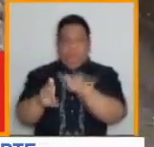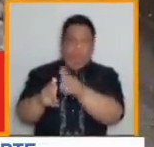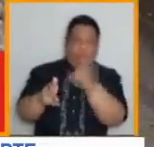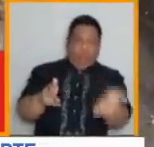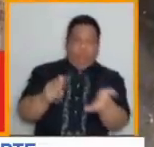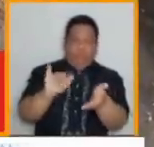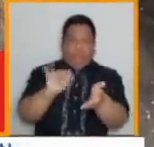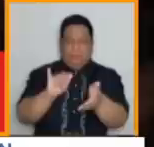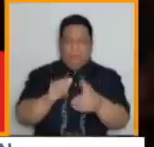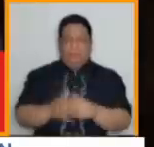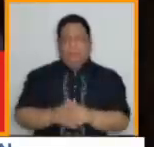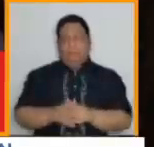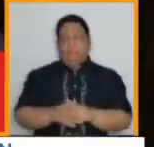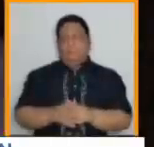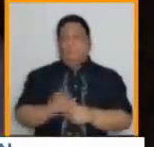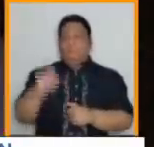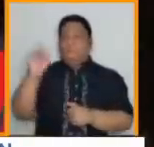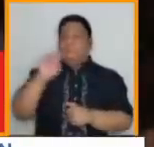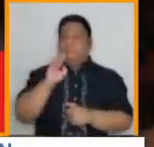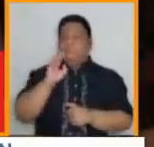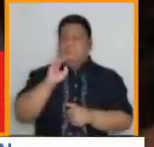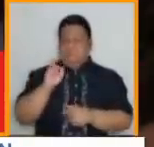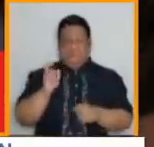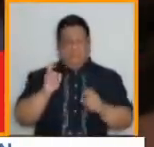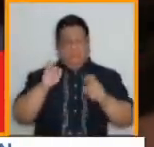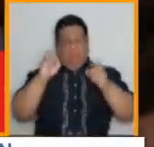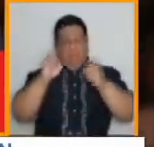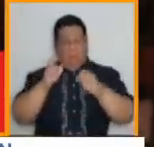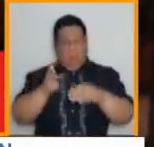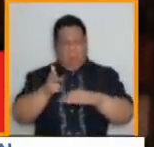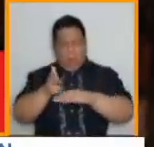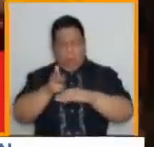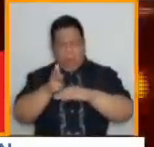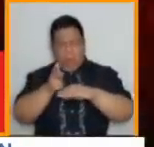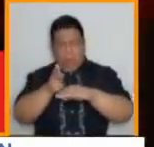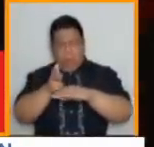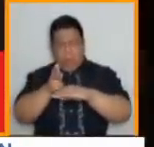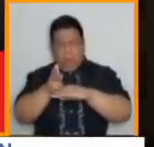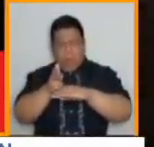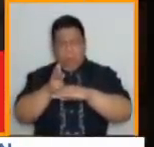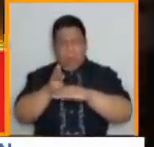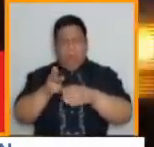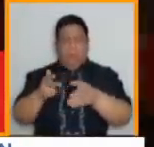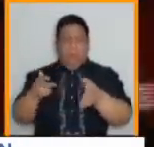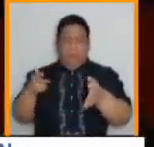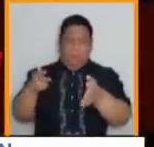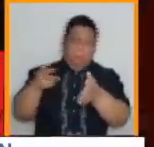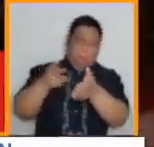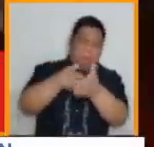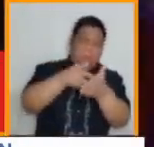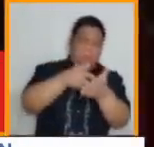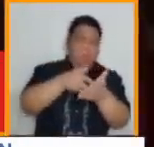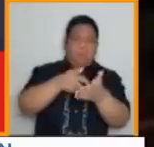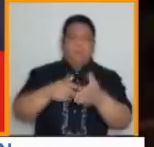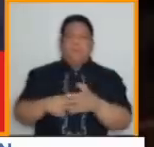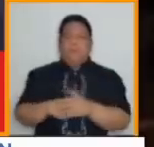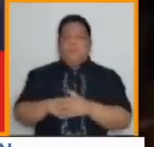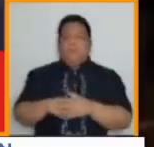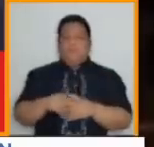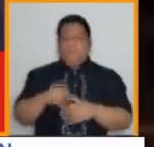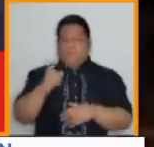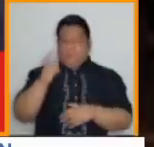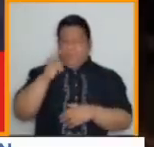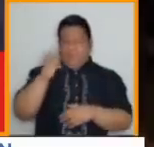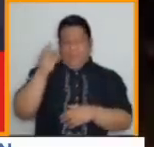kasi mula doon, bumangga na siya rito eh. Parang may kagit-gitan siya na sasakyan.